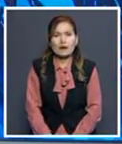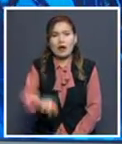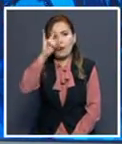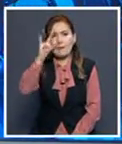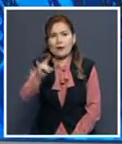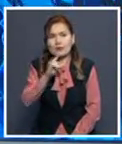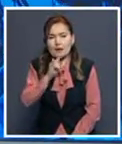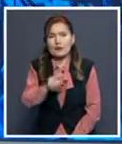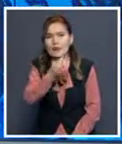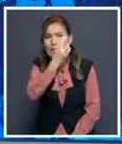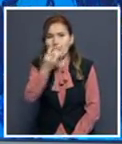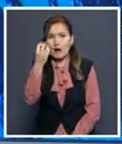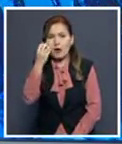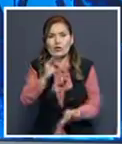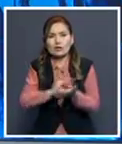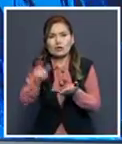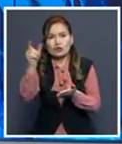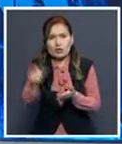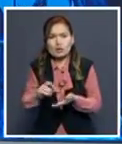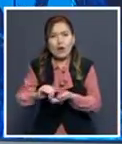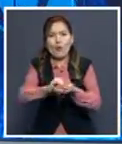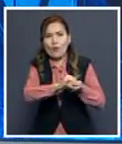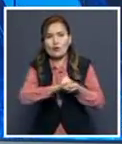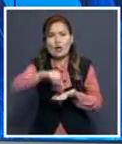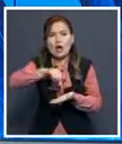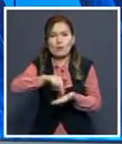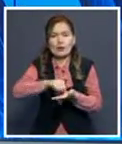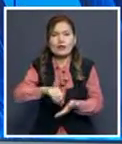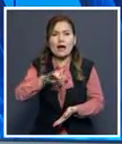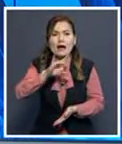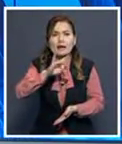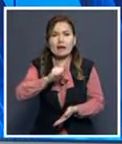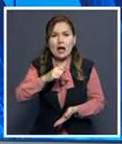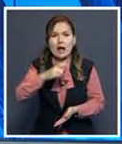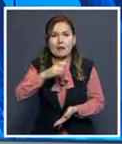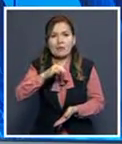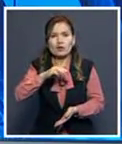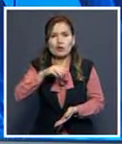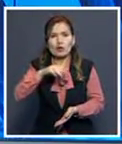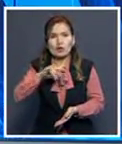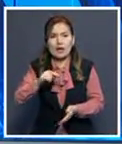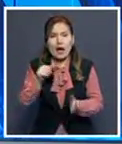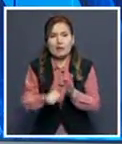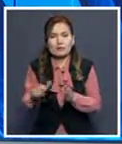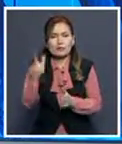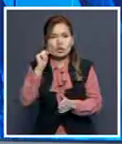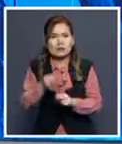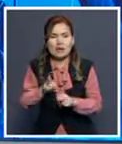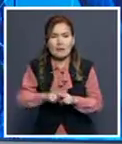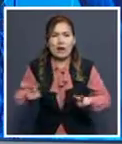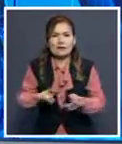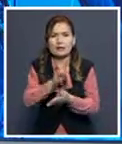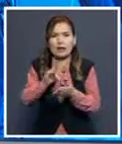Қазақстан және Моңғолия жазушылар одағының мүшесі ақын Сұраған Рахметұлы 60 жаста. Ақынның шығармашылық кеші елорда төрінде